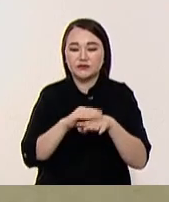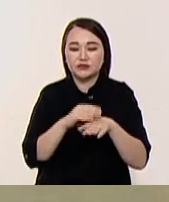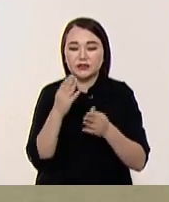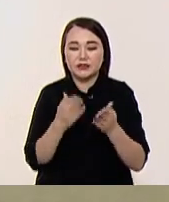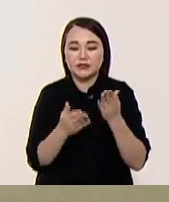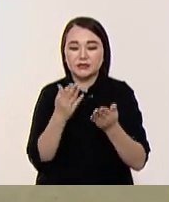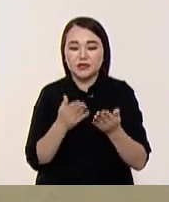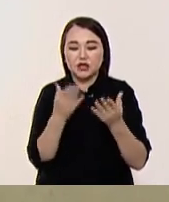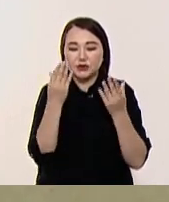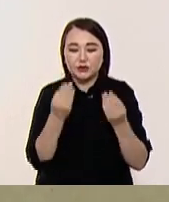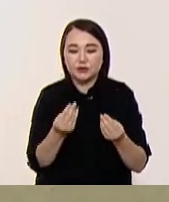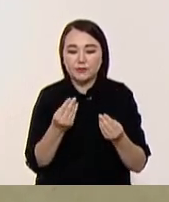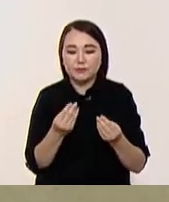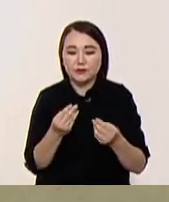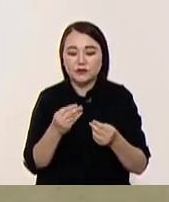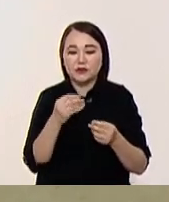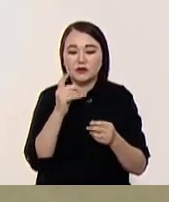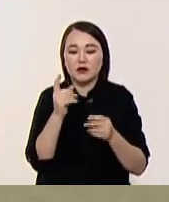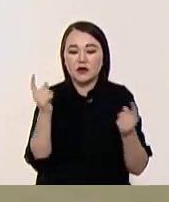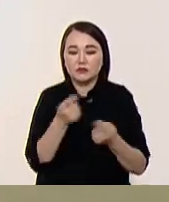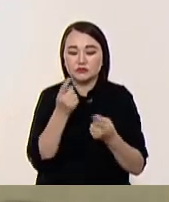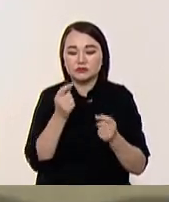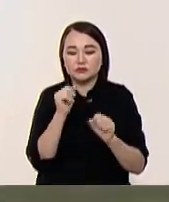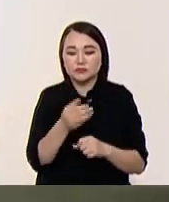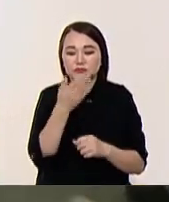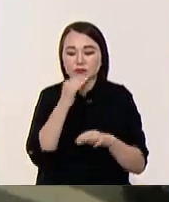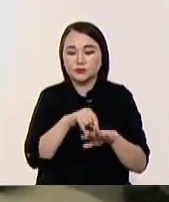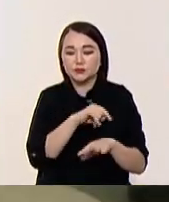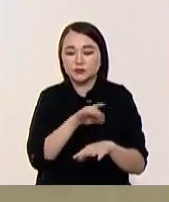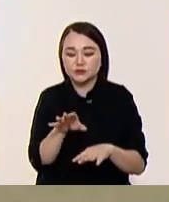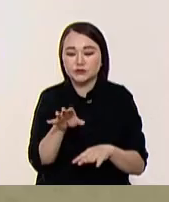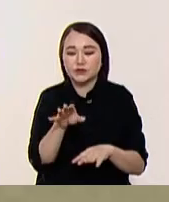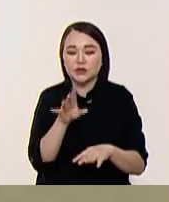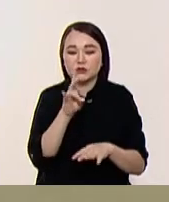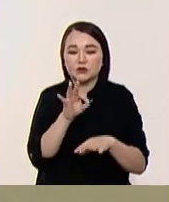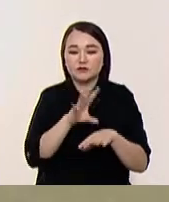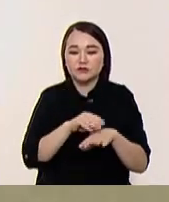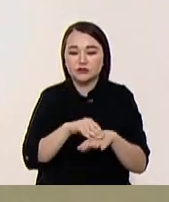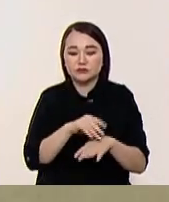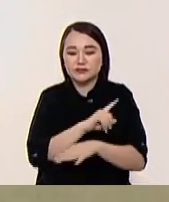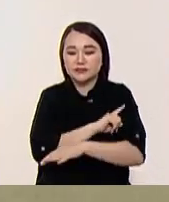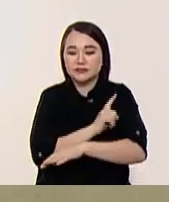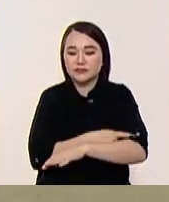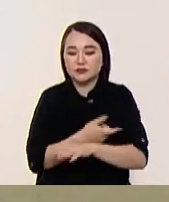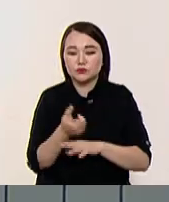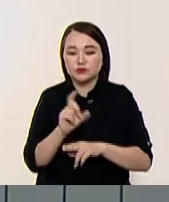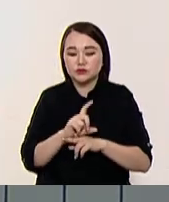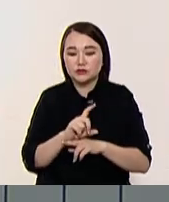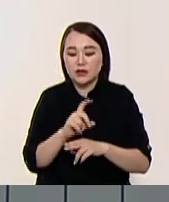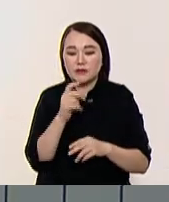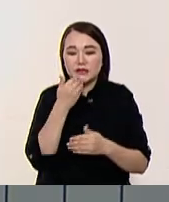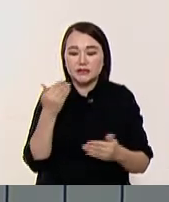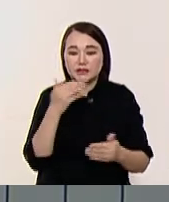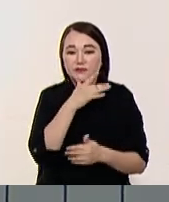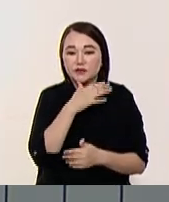Если днем проходишь, обычно можешь не почувствовать запах, то вечером он прям вообще сильный очень. За